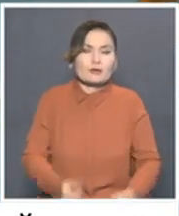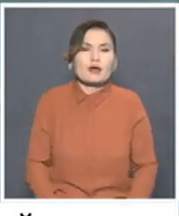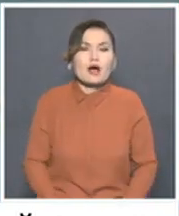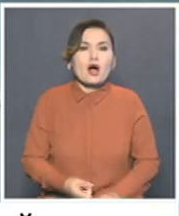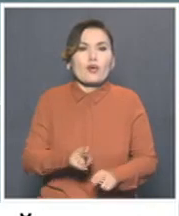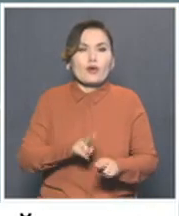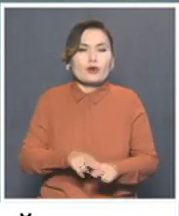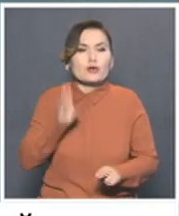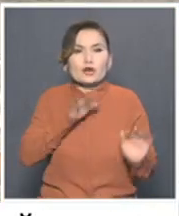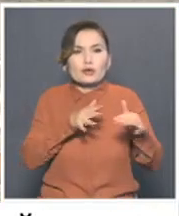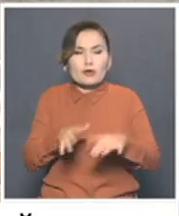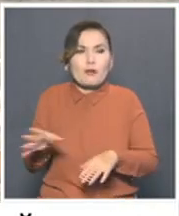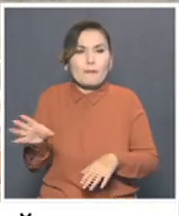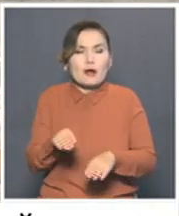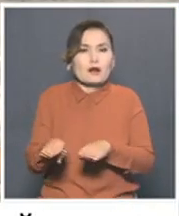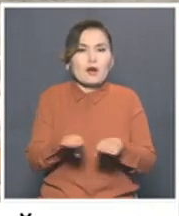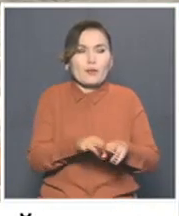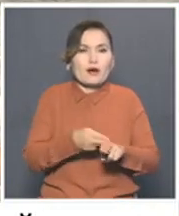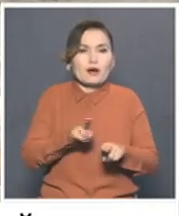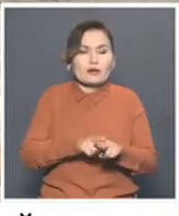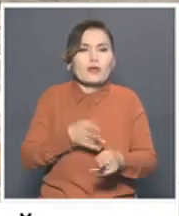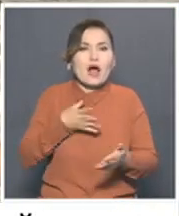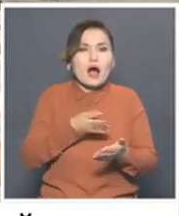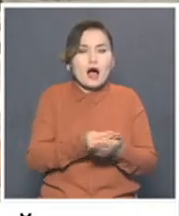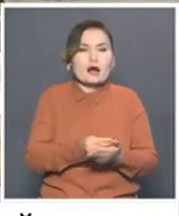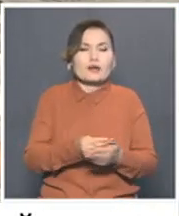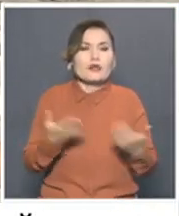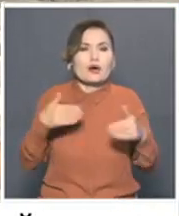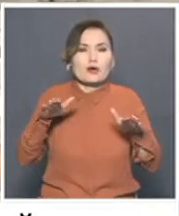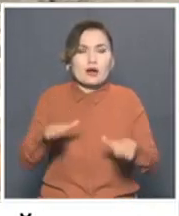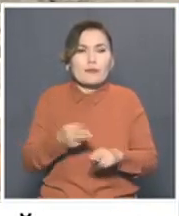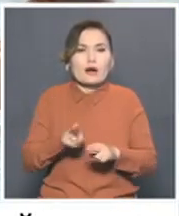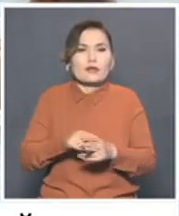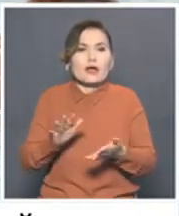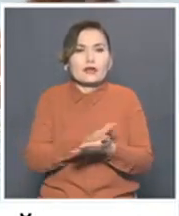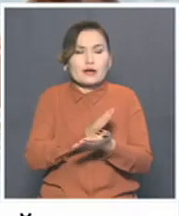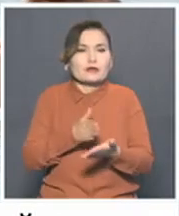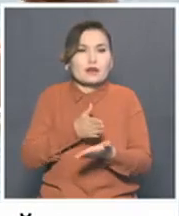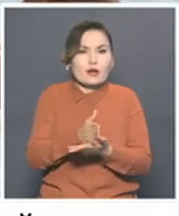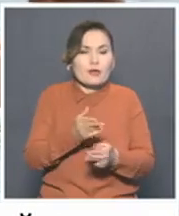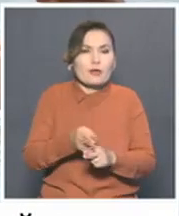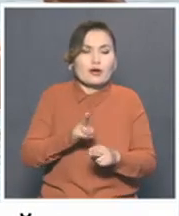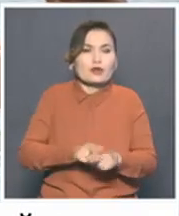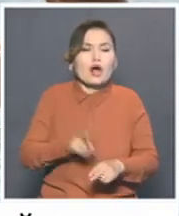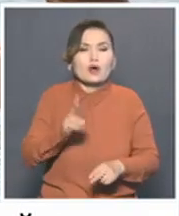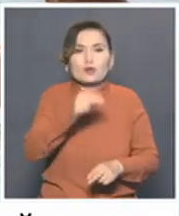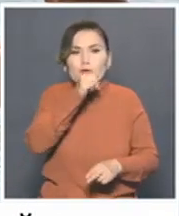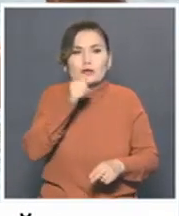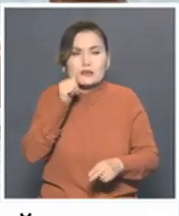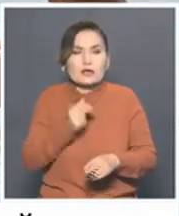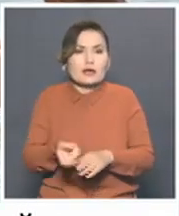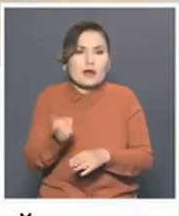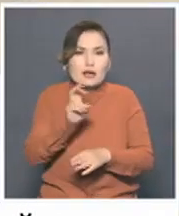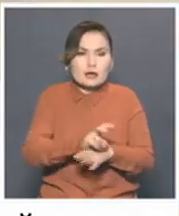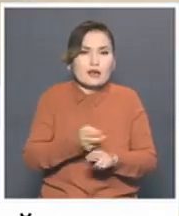болғанымен теңіз баршаға ортақ. Сондықтан тұрғындар ақылы жағажайға тегін кірудің амалын тапқан. Бірі шарбақтан секіріп, енді бірі қоршауды